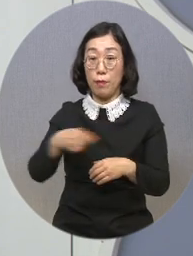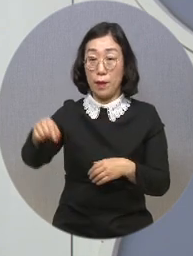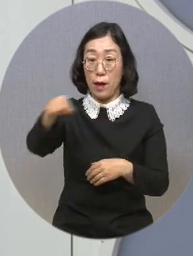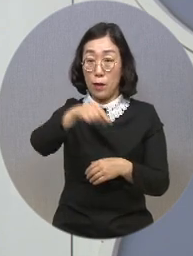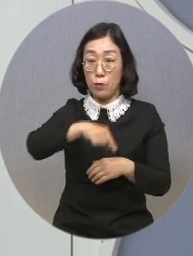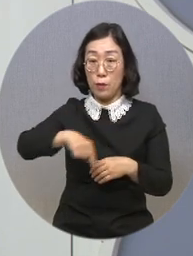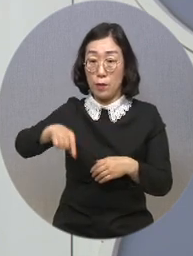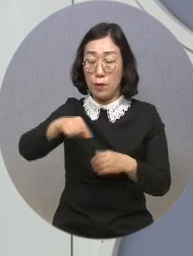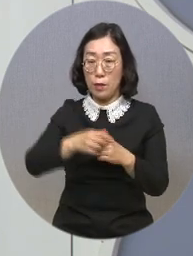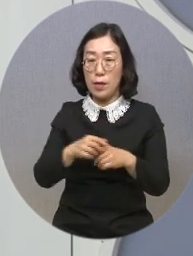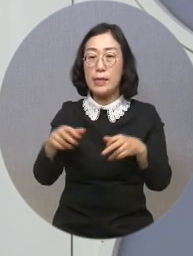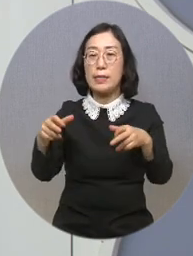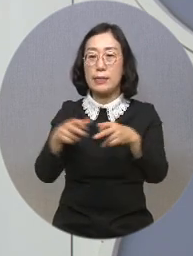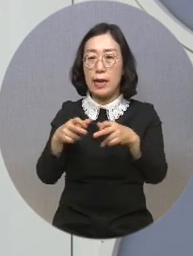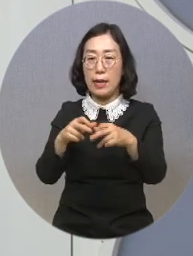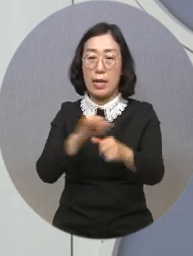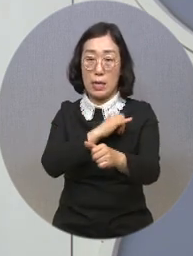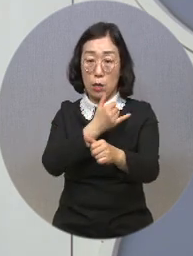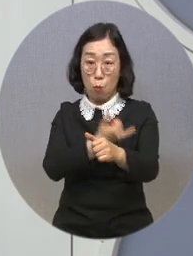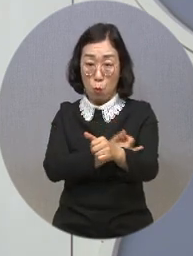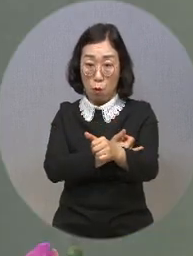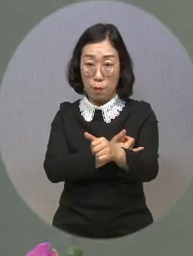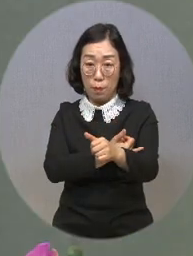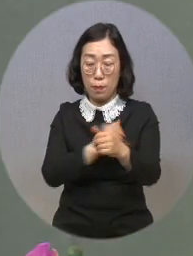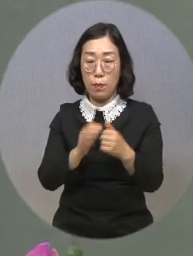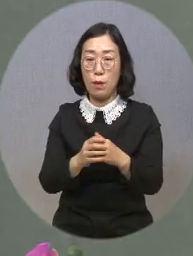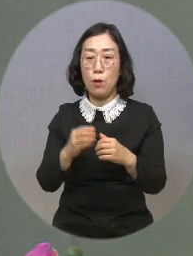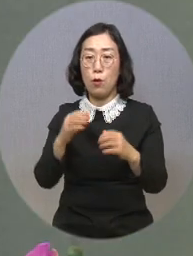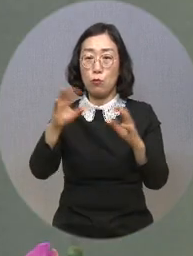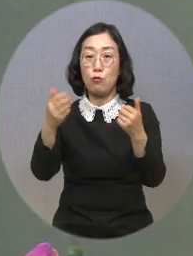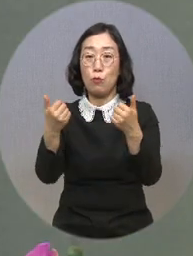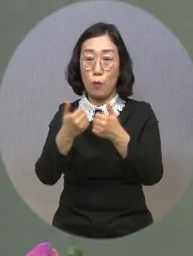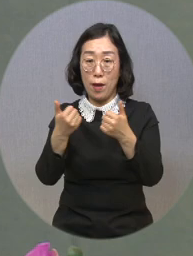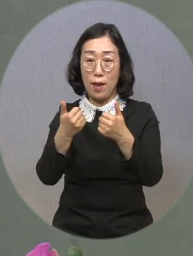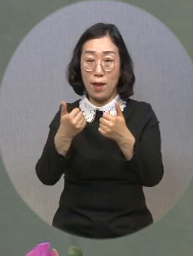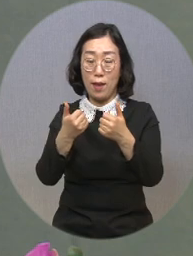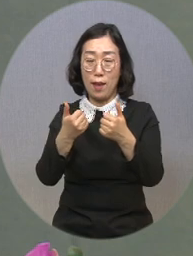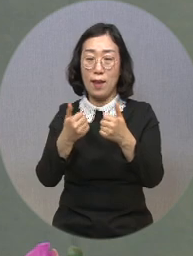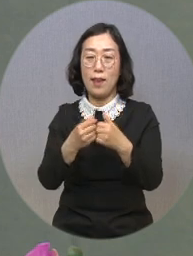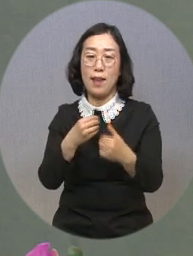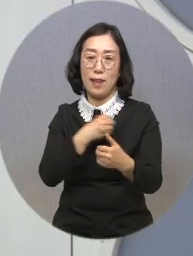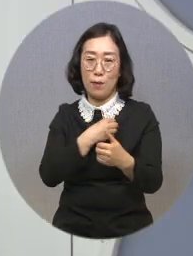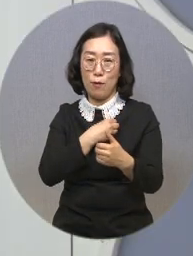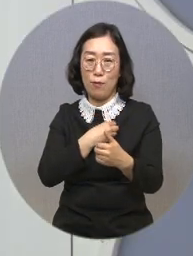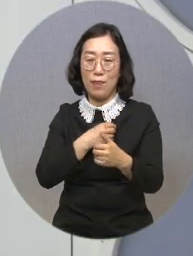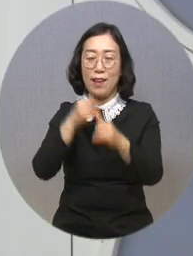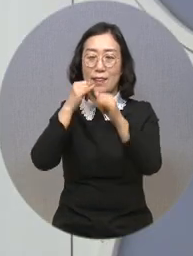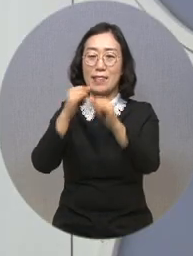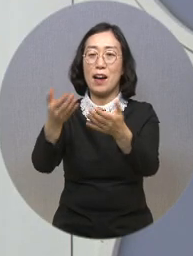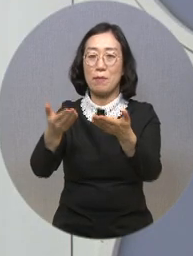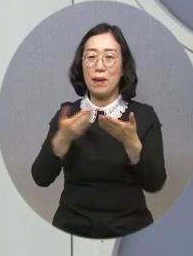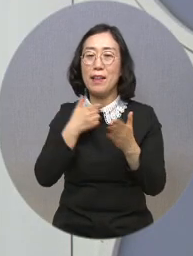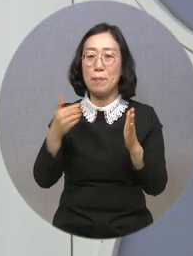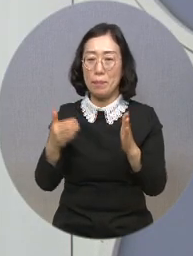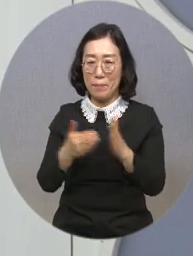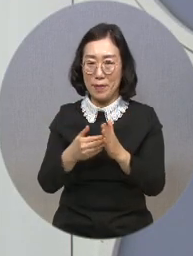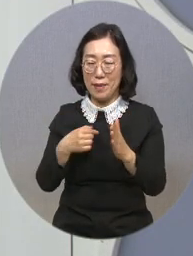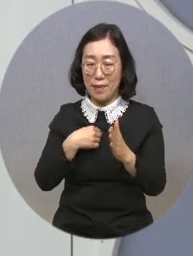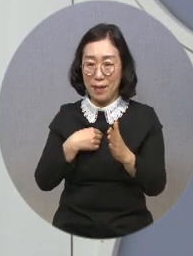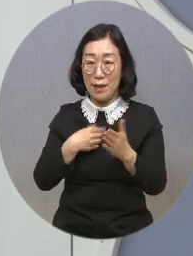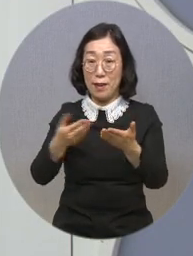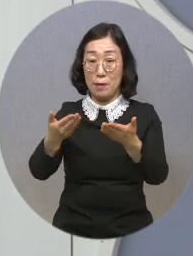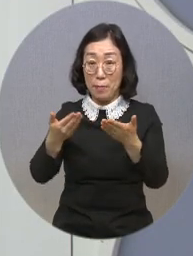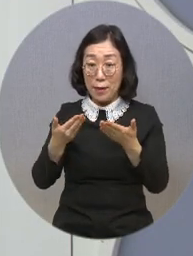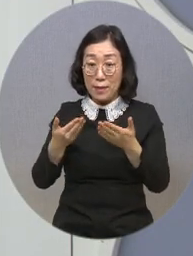중에서 장애인권 국회의원 상을 받았습니다. 아하. 장애인 단체에서 그 아주 의미가 있네요. 네, 그래서 네. 제가 국회의원 하면서